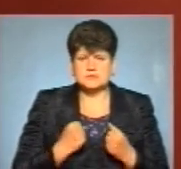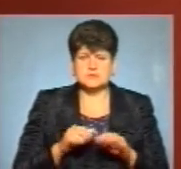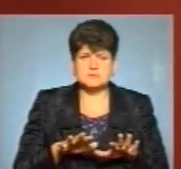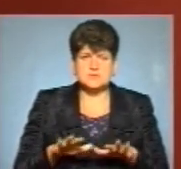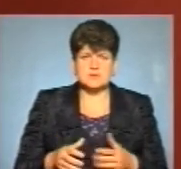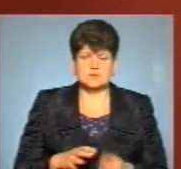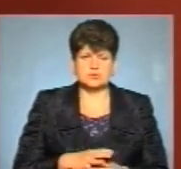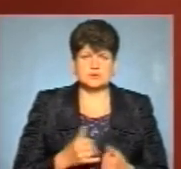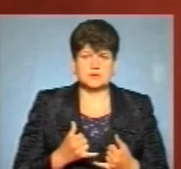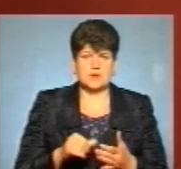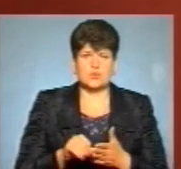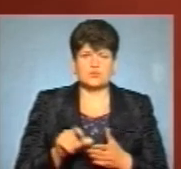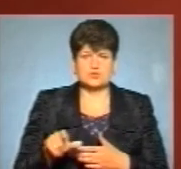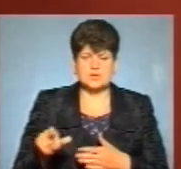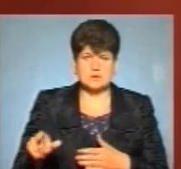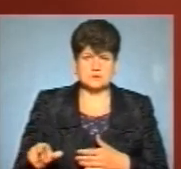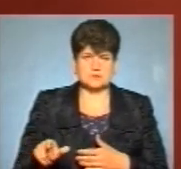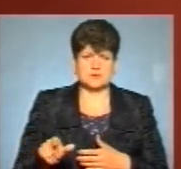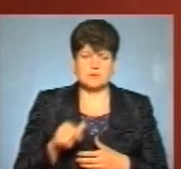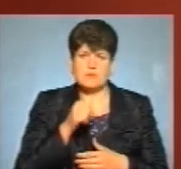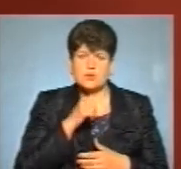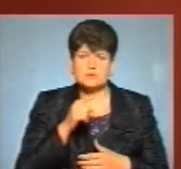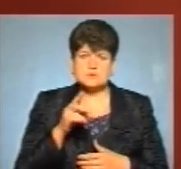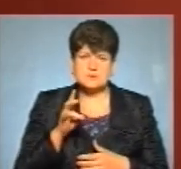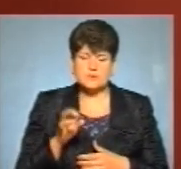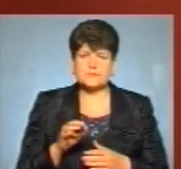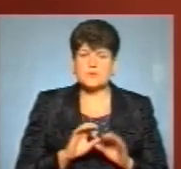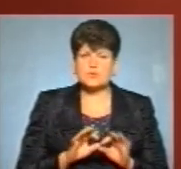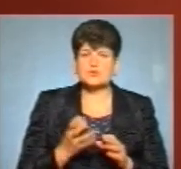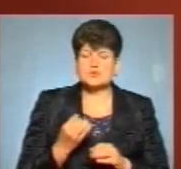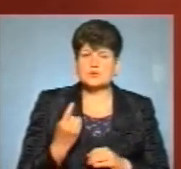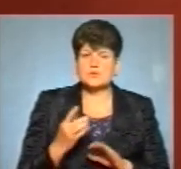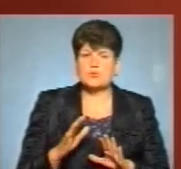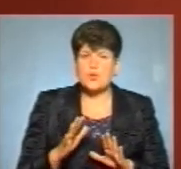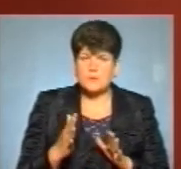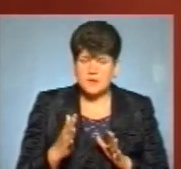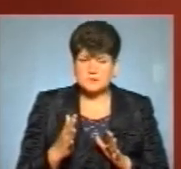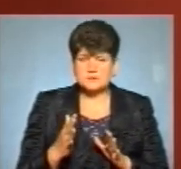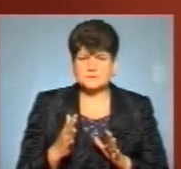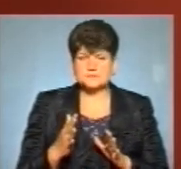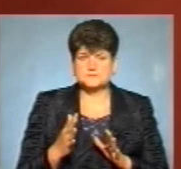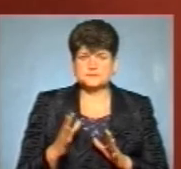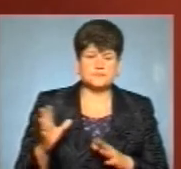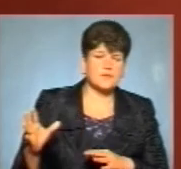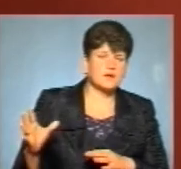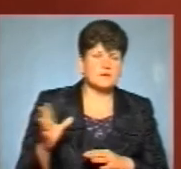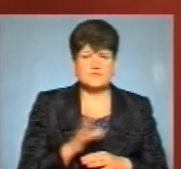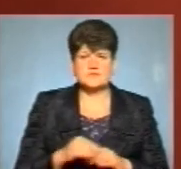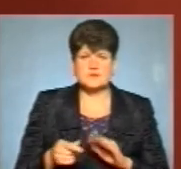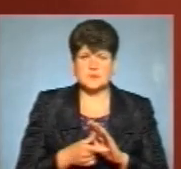для учасників пробного ЗНО. Поясню ще один важливий момент. Всі приміщення